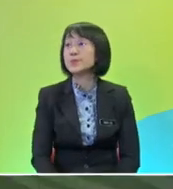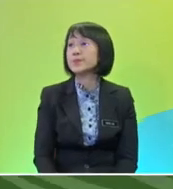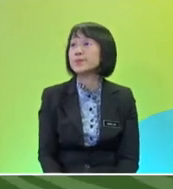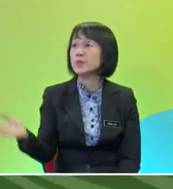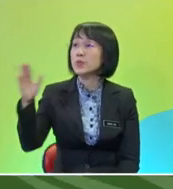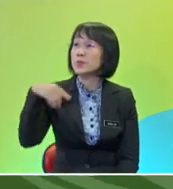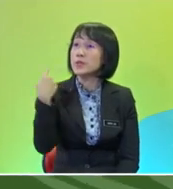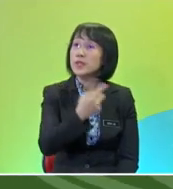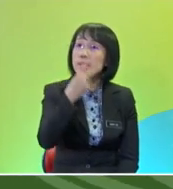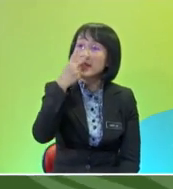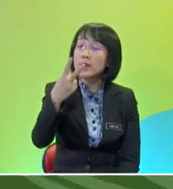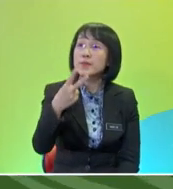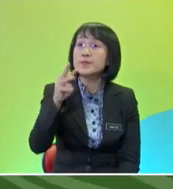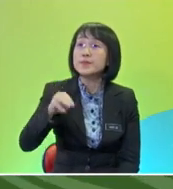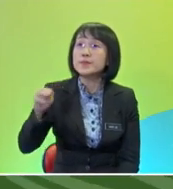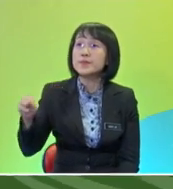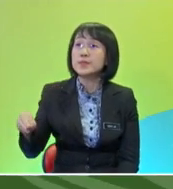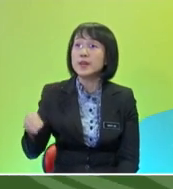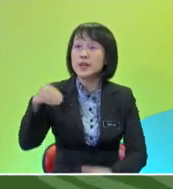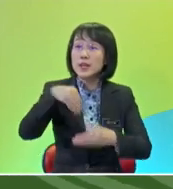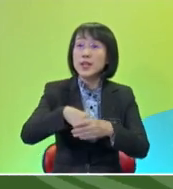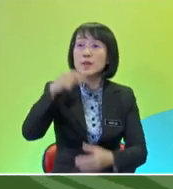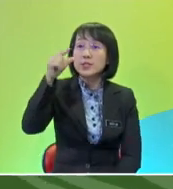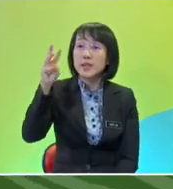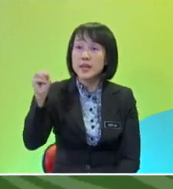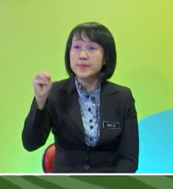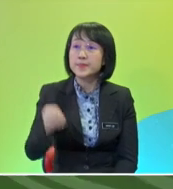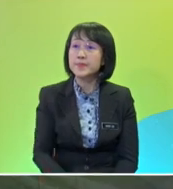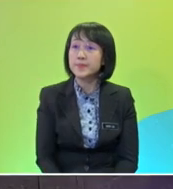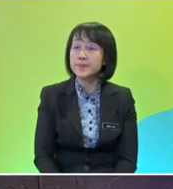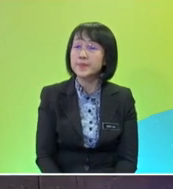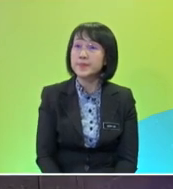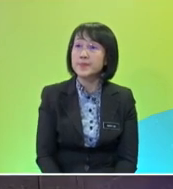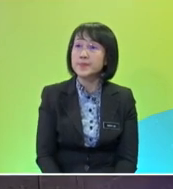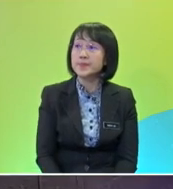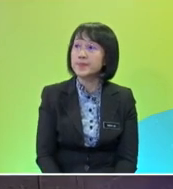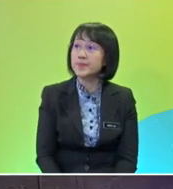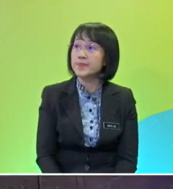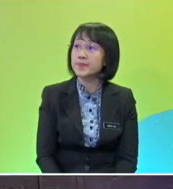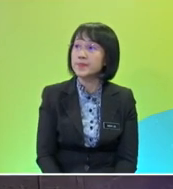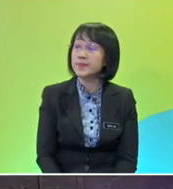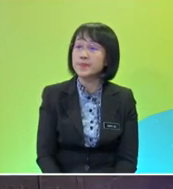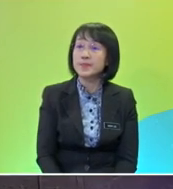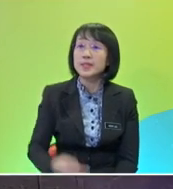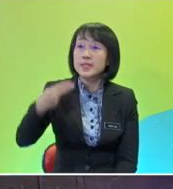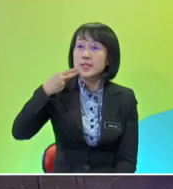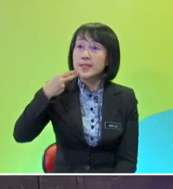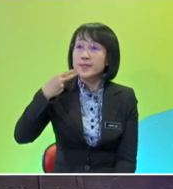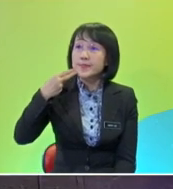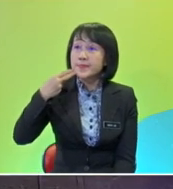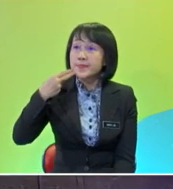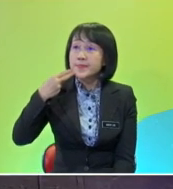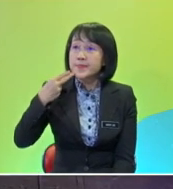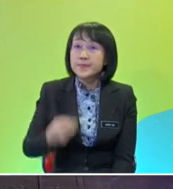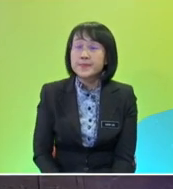keadaan murid-murid dalam talian. Dah bersedia ke? Okey. Apa kata kita tengok Hazika. Hazika dah bersedia